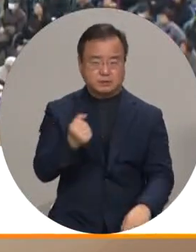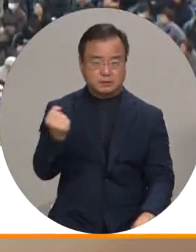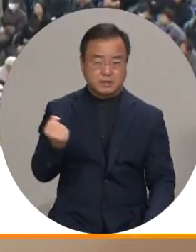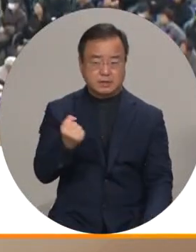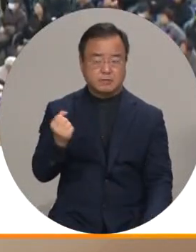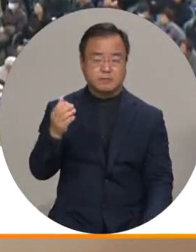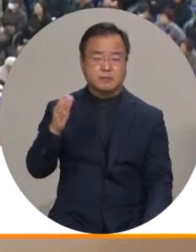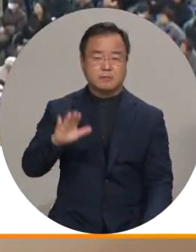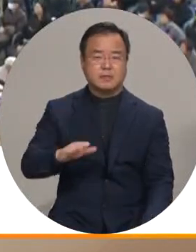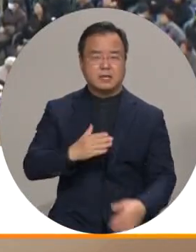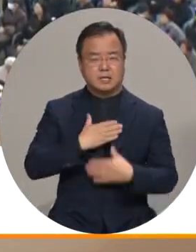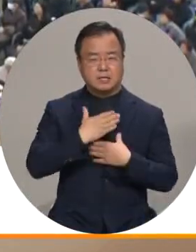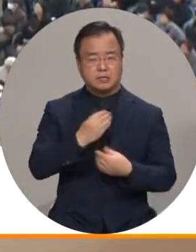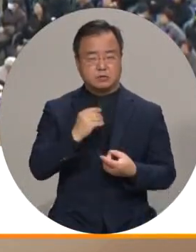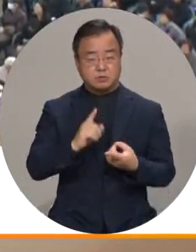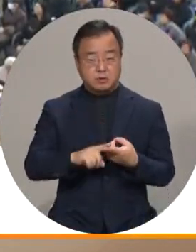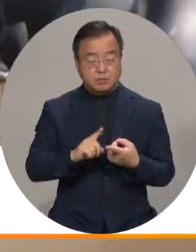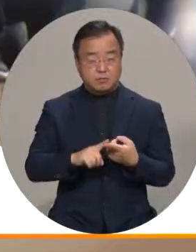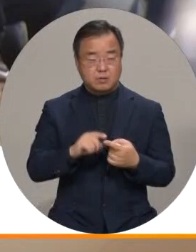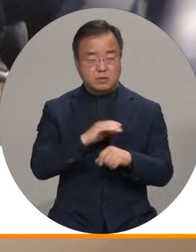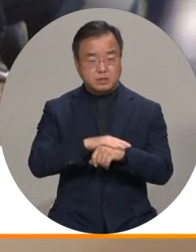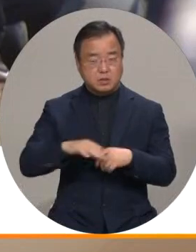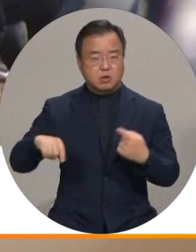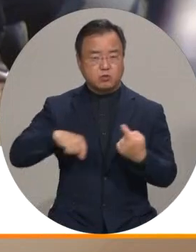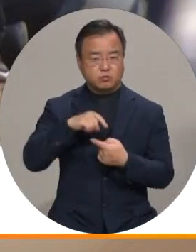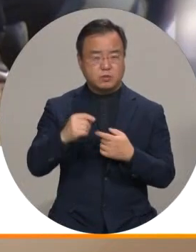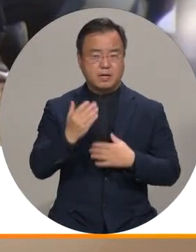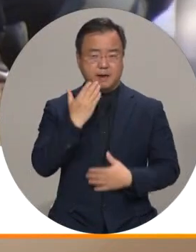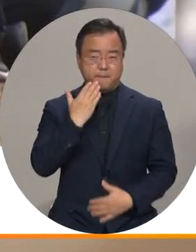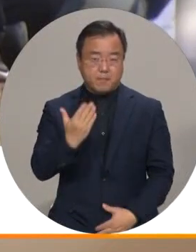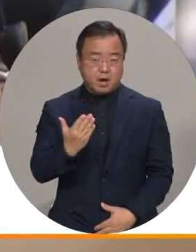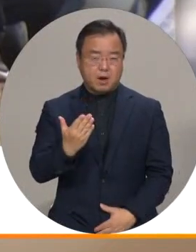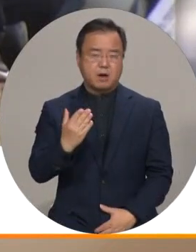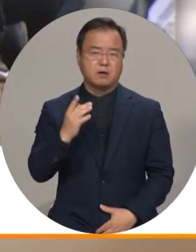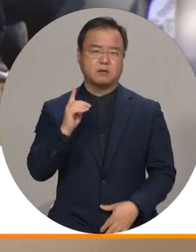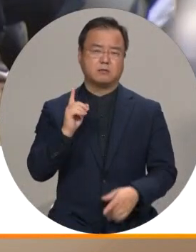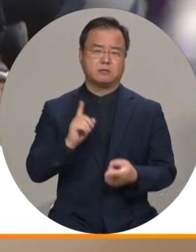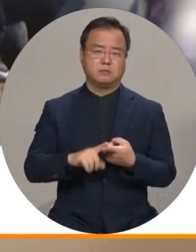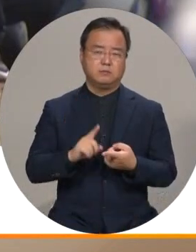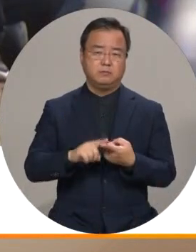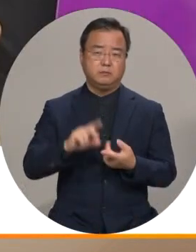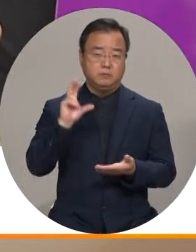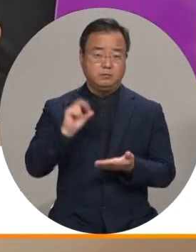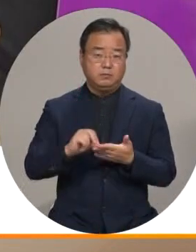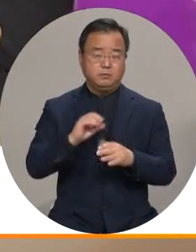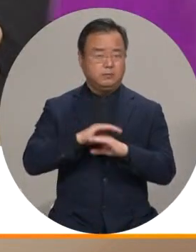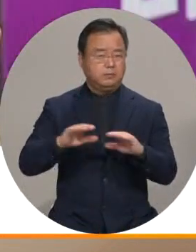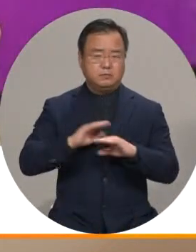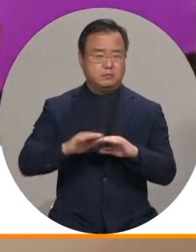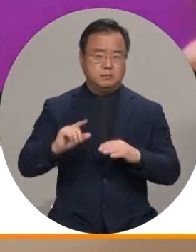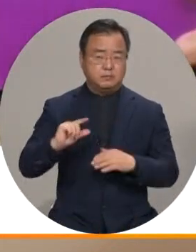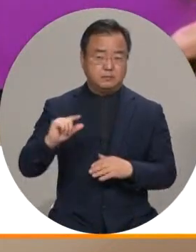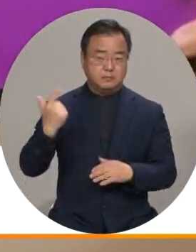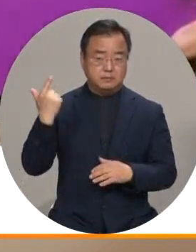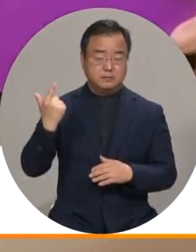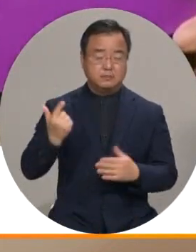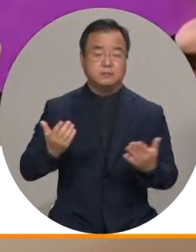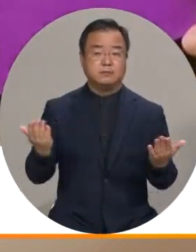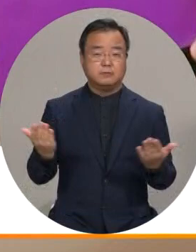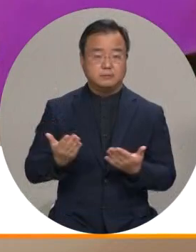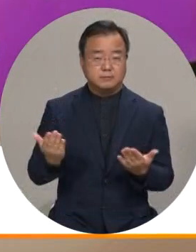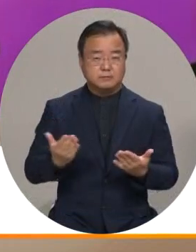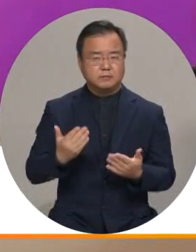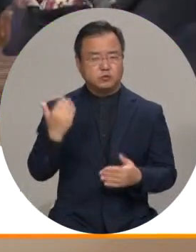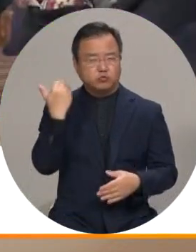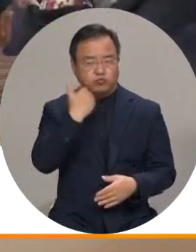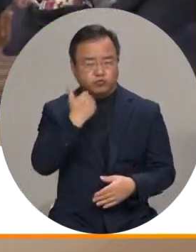어 안전에 대한 시스템이 잘 돌아가는가 대한 문제가 해결되지 않았다면 그것 역시 어떤 사람이